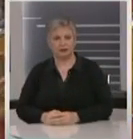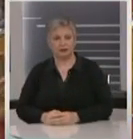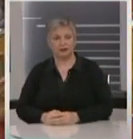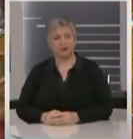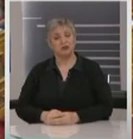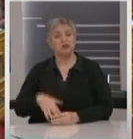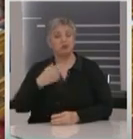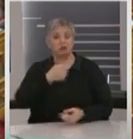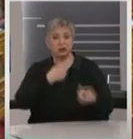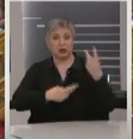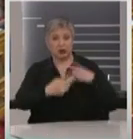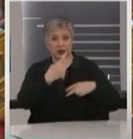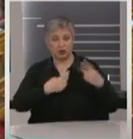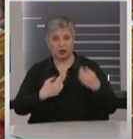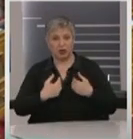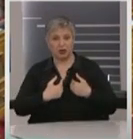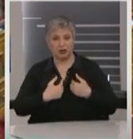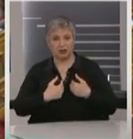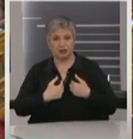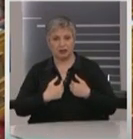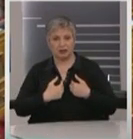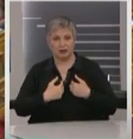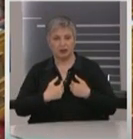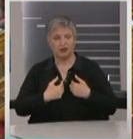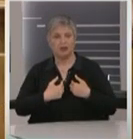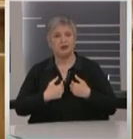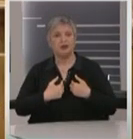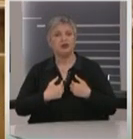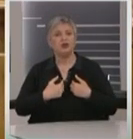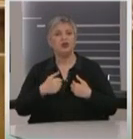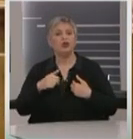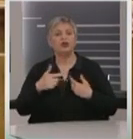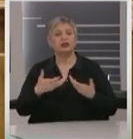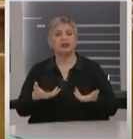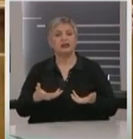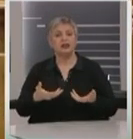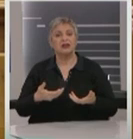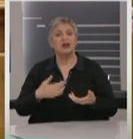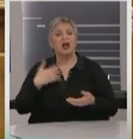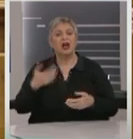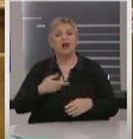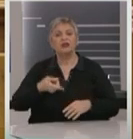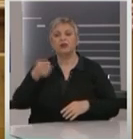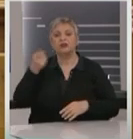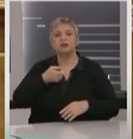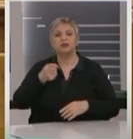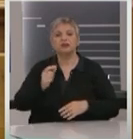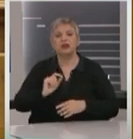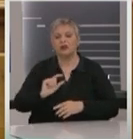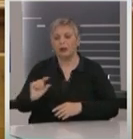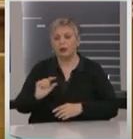Μας κατηγορείτε λοιπόν εσείς ότι το μέρισμα που με δικαιοσύνη μοιράσαμε και